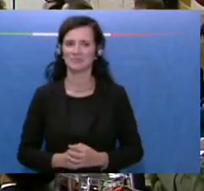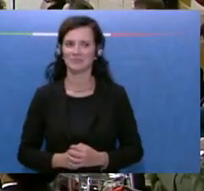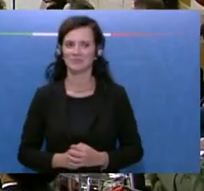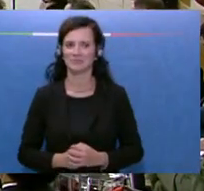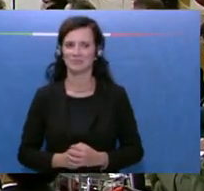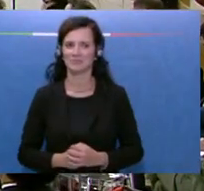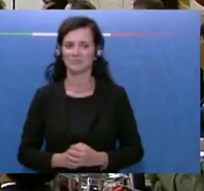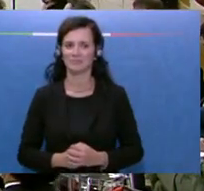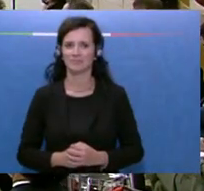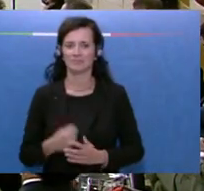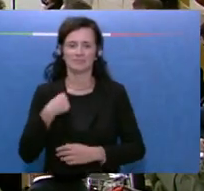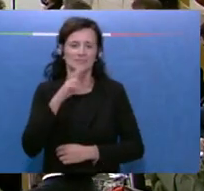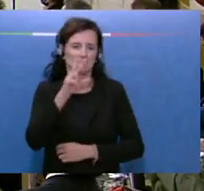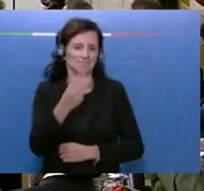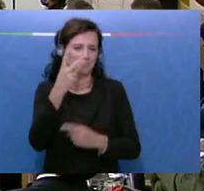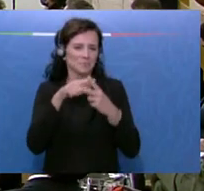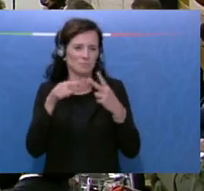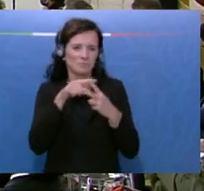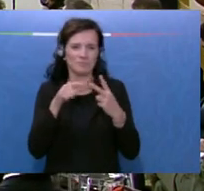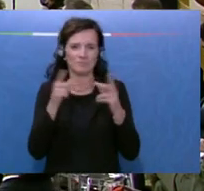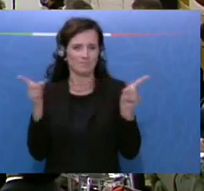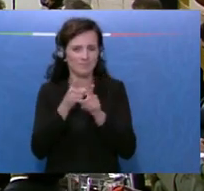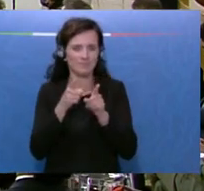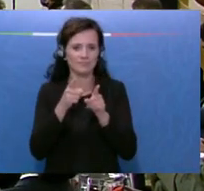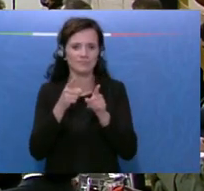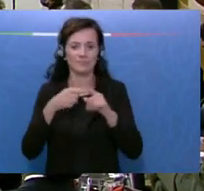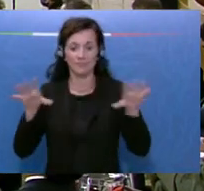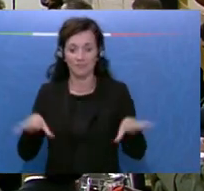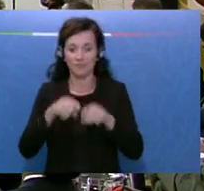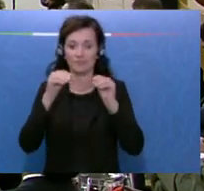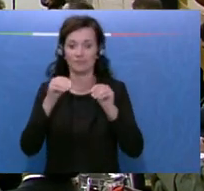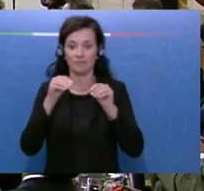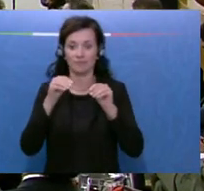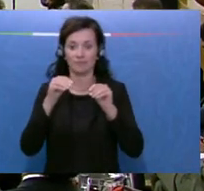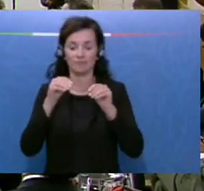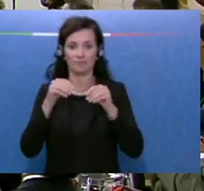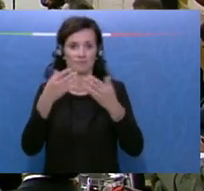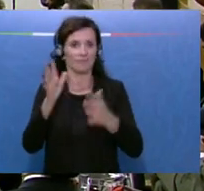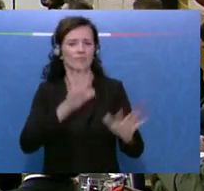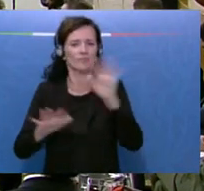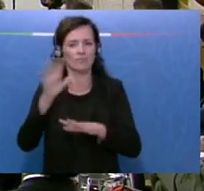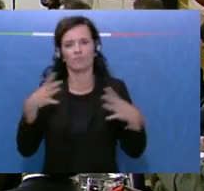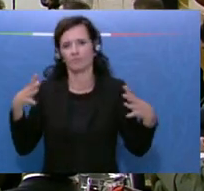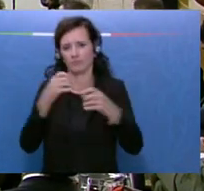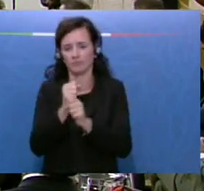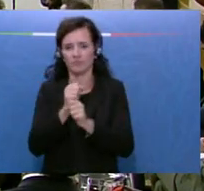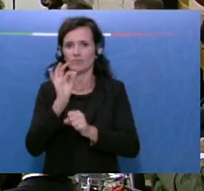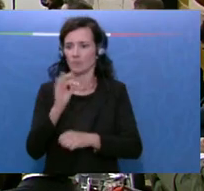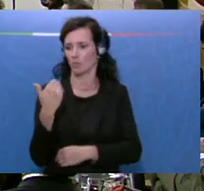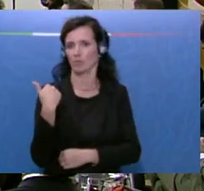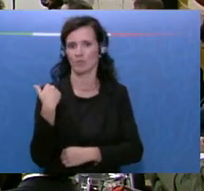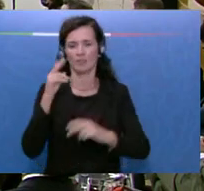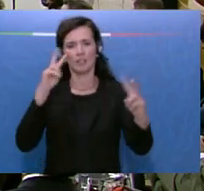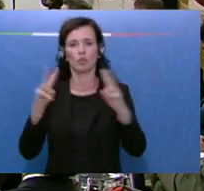due parole per dire introdurre e in un senso riassumere questo incontro del g20